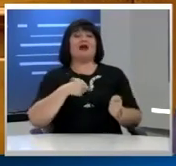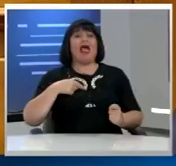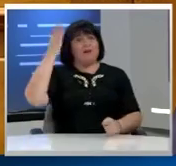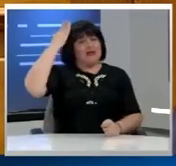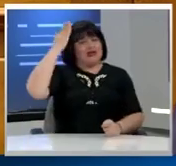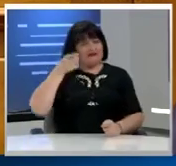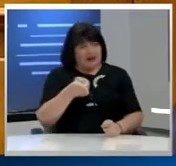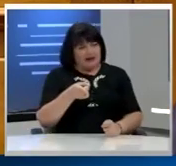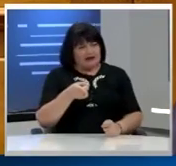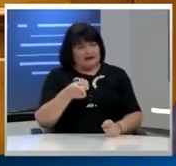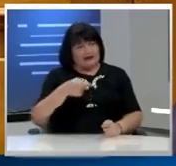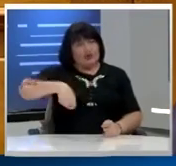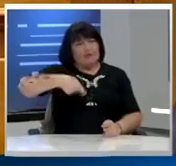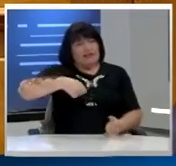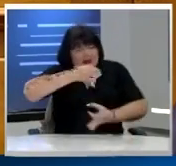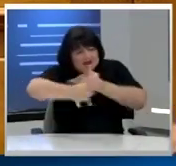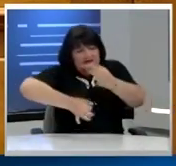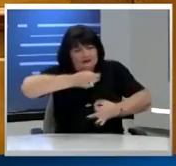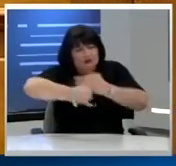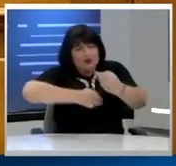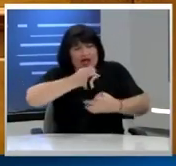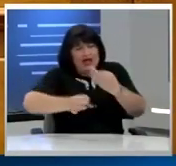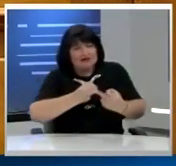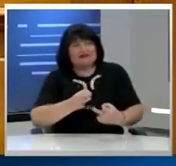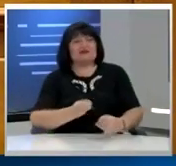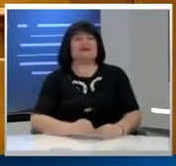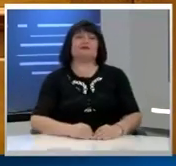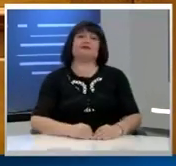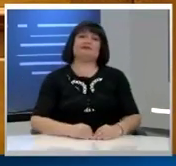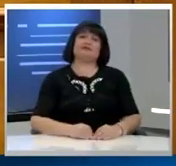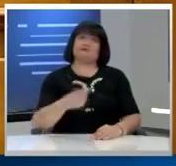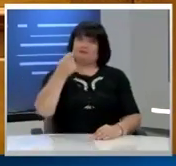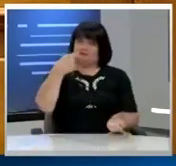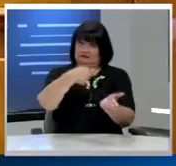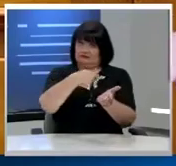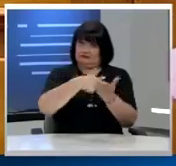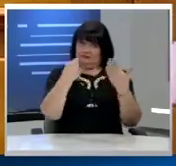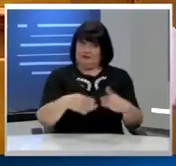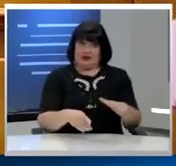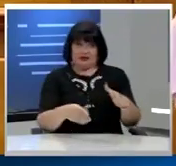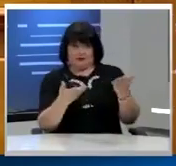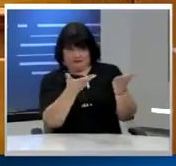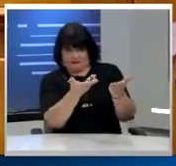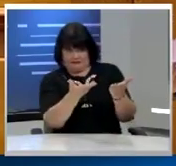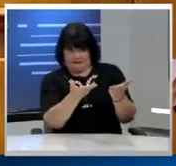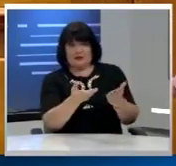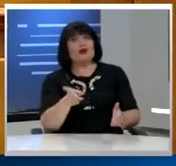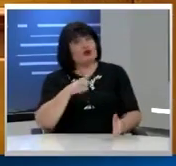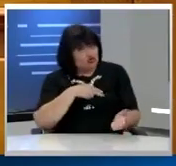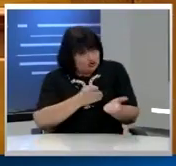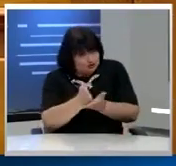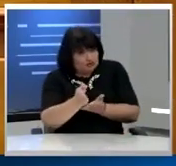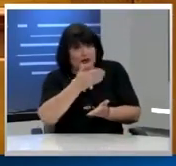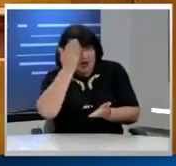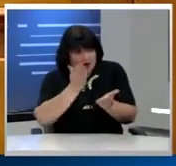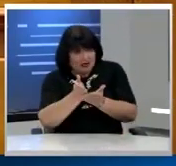βεβαίως παρήχατε νομικές υπηρεσίες, λάβατε μάλιστα και τις αντίστοιχες αμοιβές, βεβαίως δίκαιες αμοιβές,